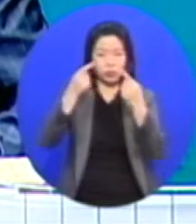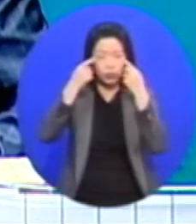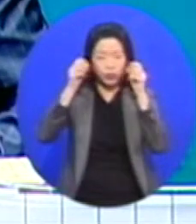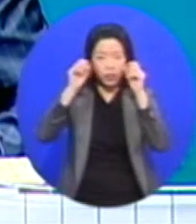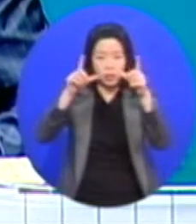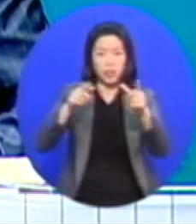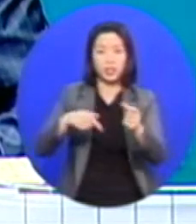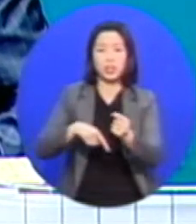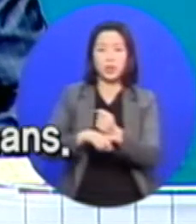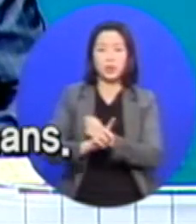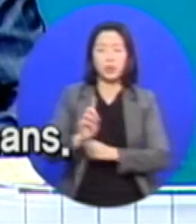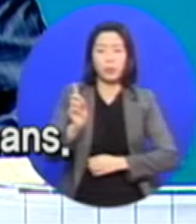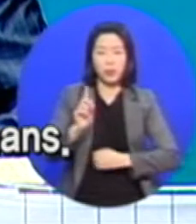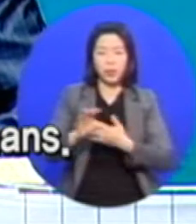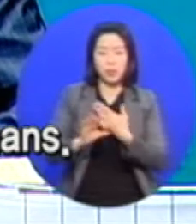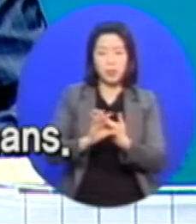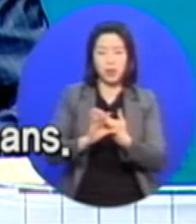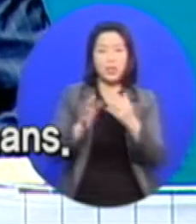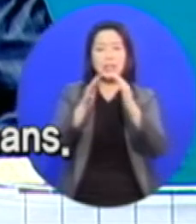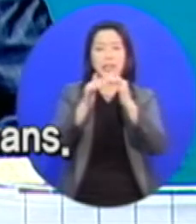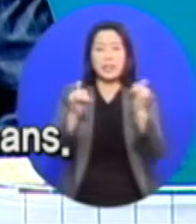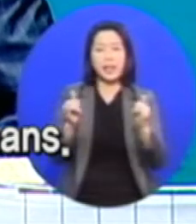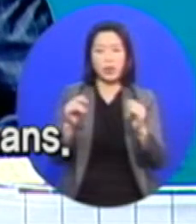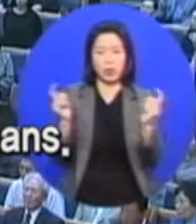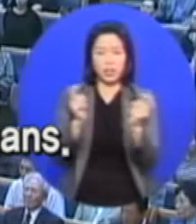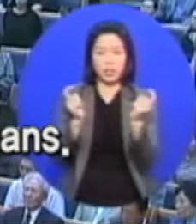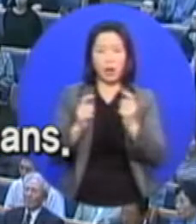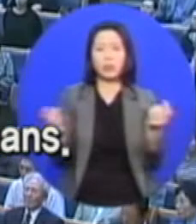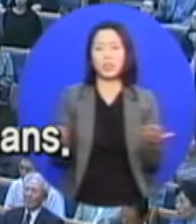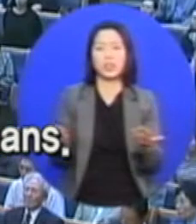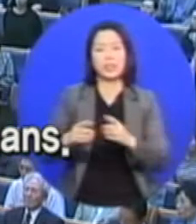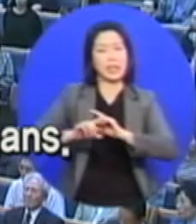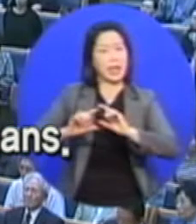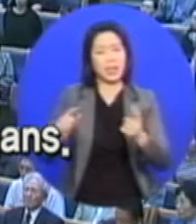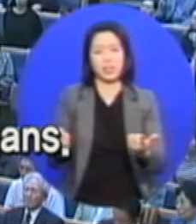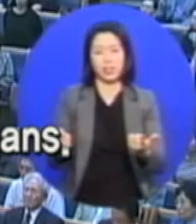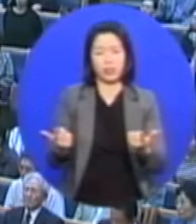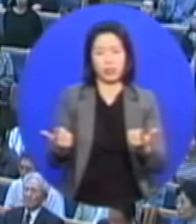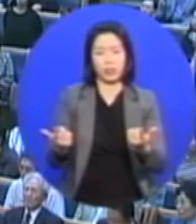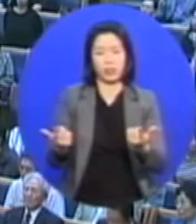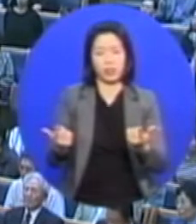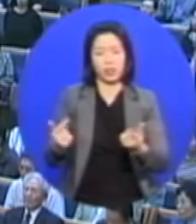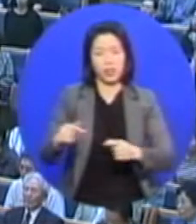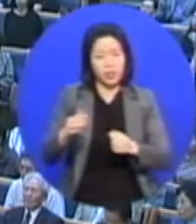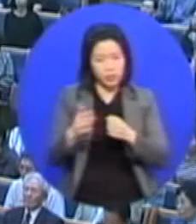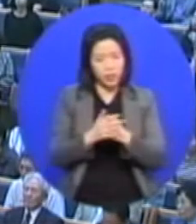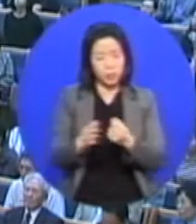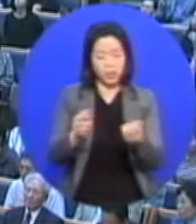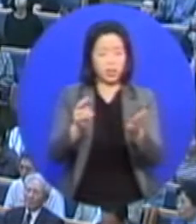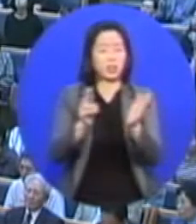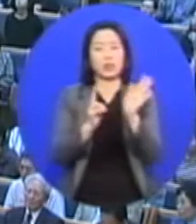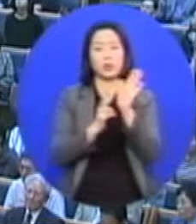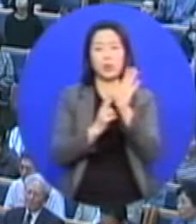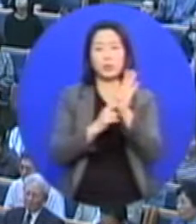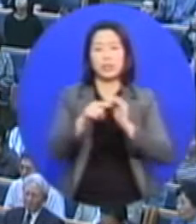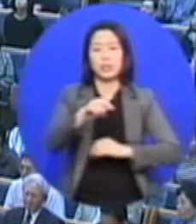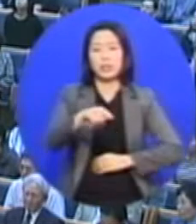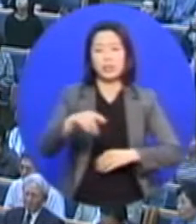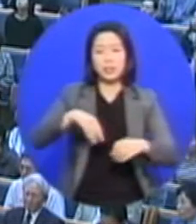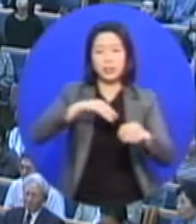하느냐 하면 이게 사람과 싸울 일이 아니라는 거예요 그리고 요 분 그 상황에서도